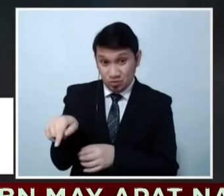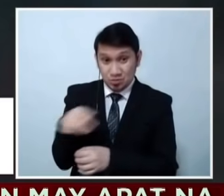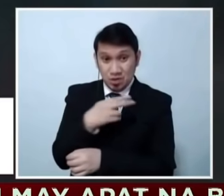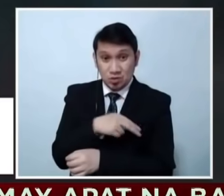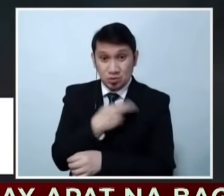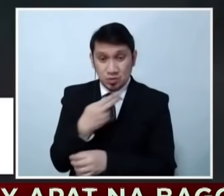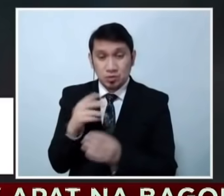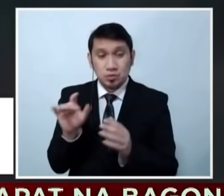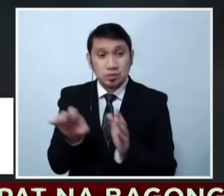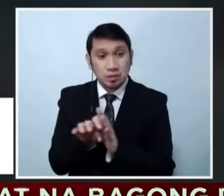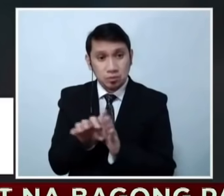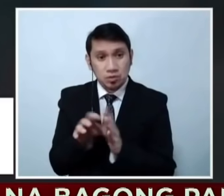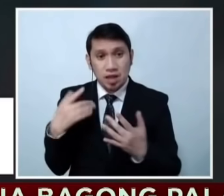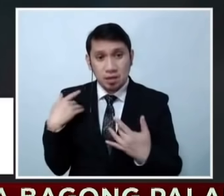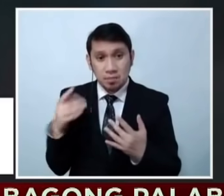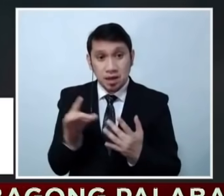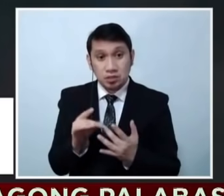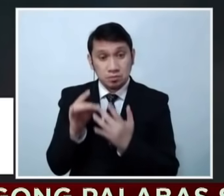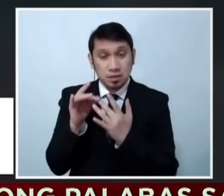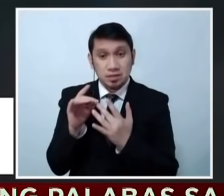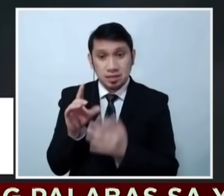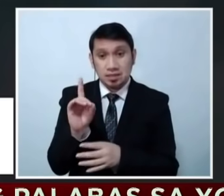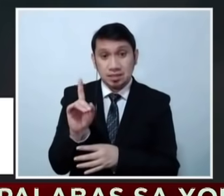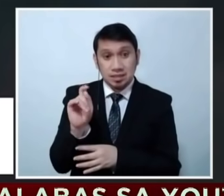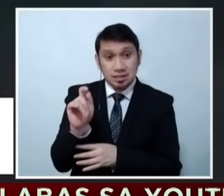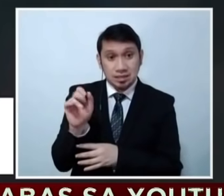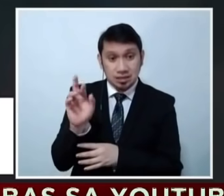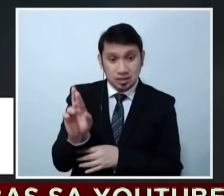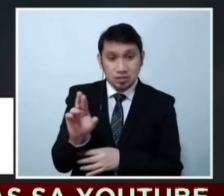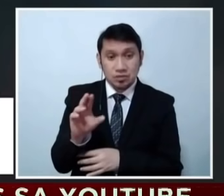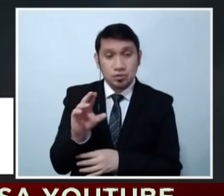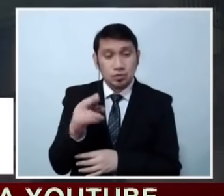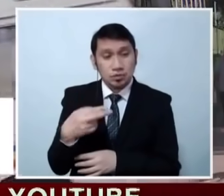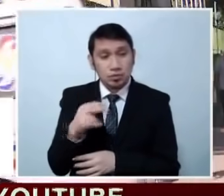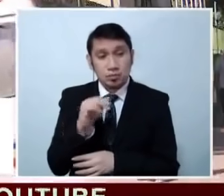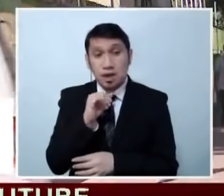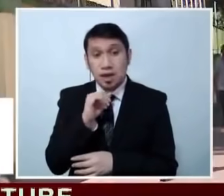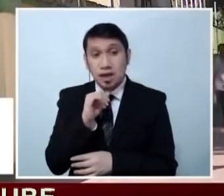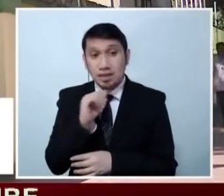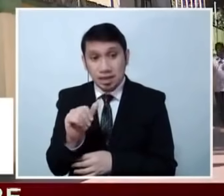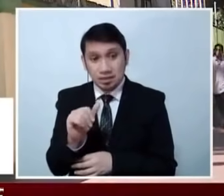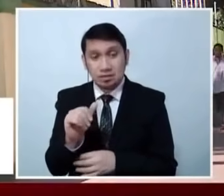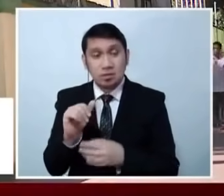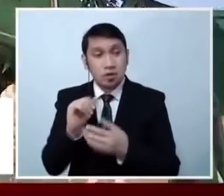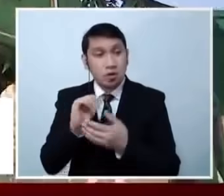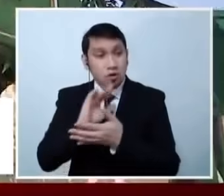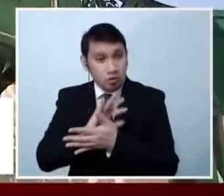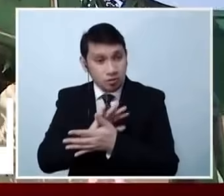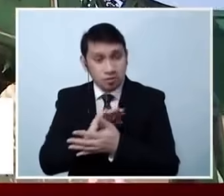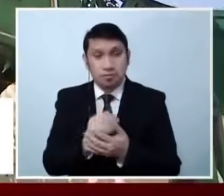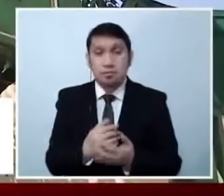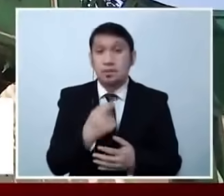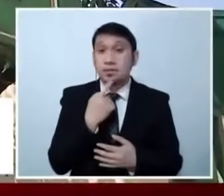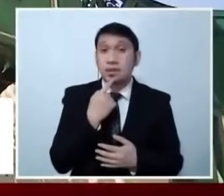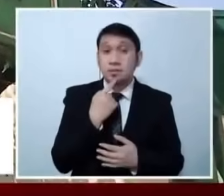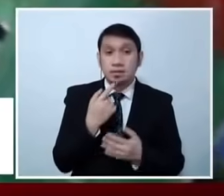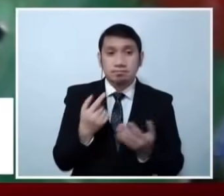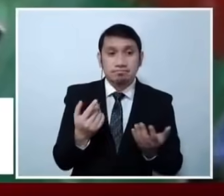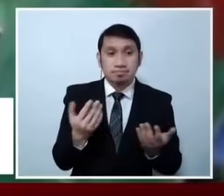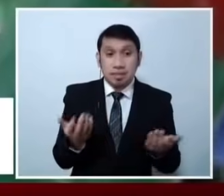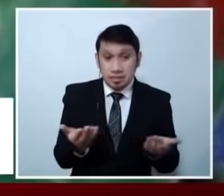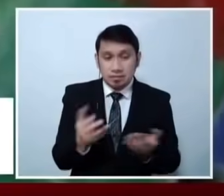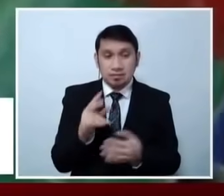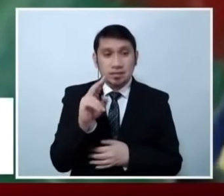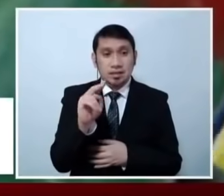mga espesyalista ng BRTTH sa mga non-COVID cases. Sa Metro Manila, ayon sa Department of Health, bahagyan